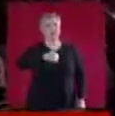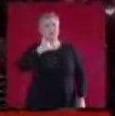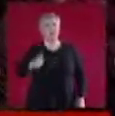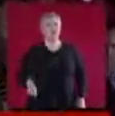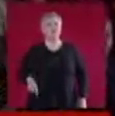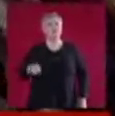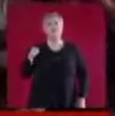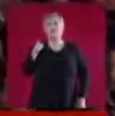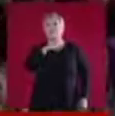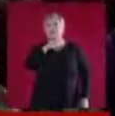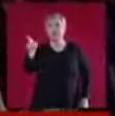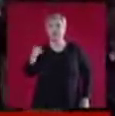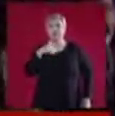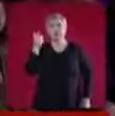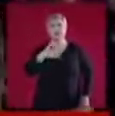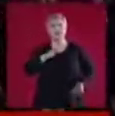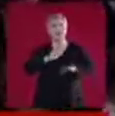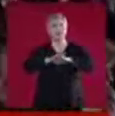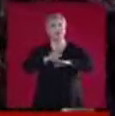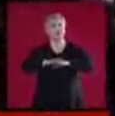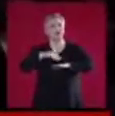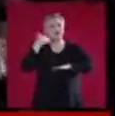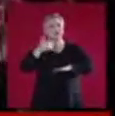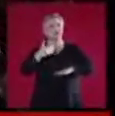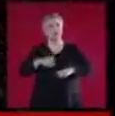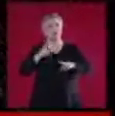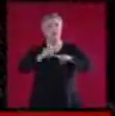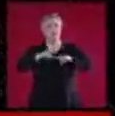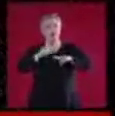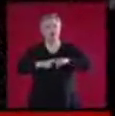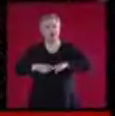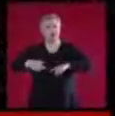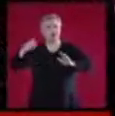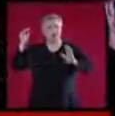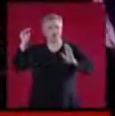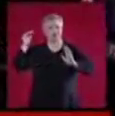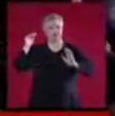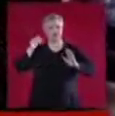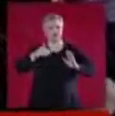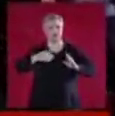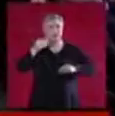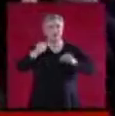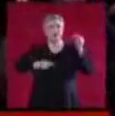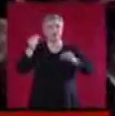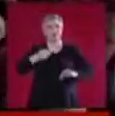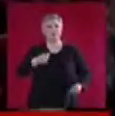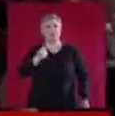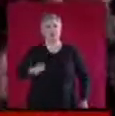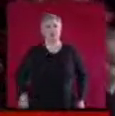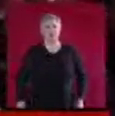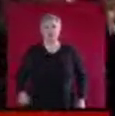χρεοκοπία της χώρας και σήμερα όμως έρχονται με θράσος και με αλαζονία και μας κουνάνε το